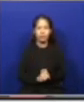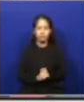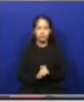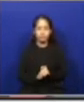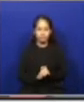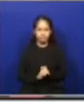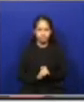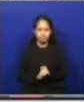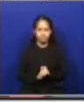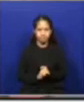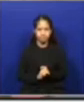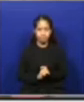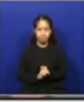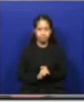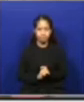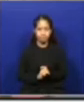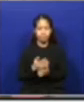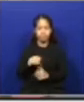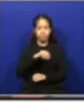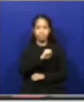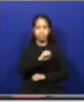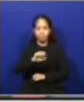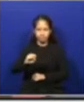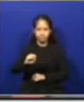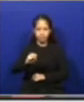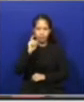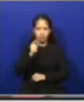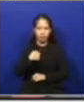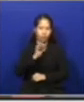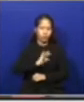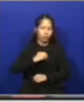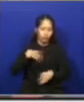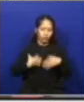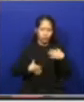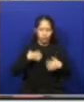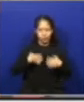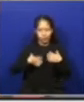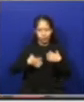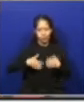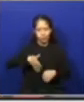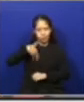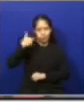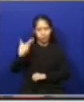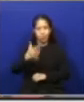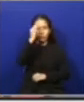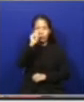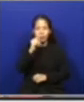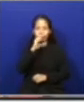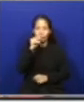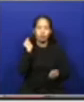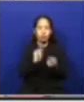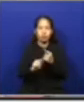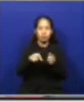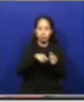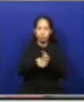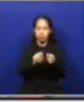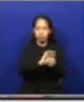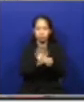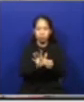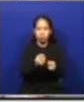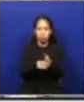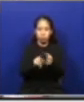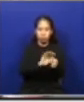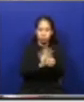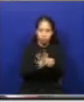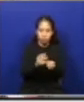ำให้สภาผู้แทนราษฎรจะต้องอึดอัดใจเป็นอย่างมากเพราะว่าท่านอ้างโควิดท่านอ้าง